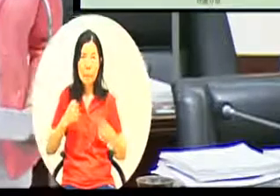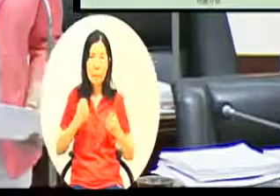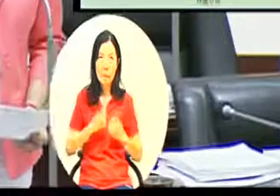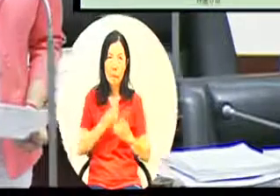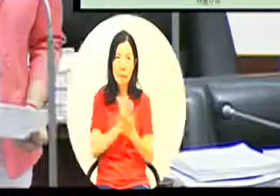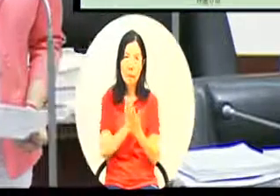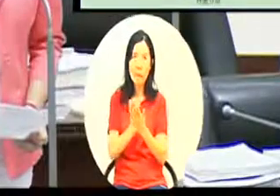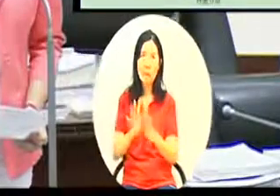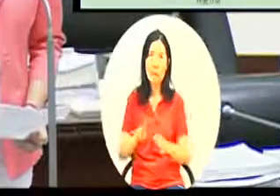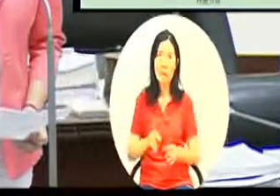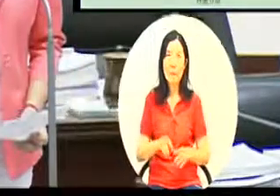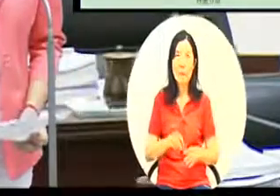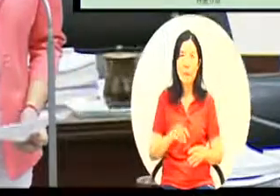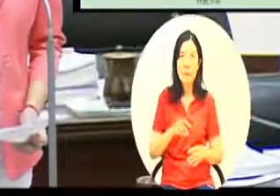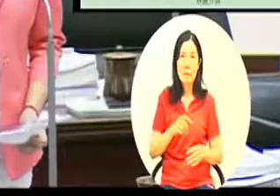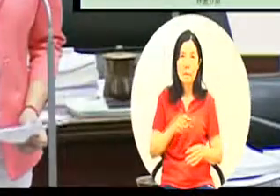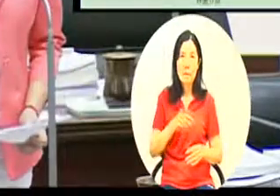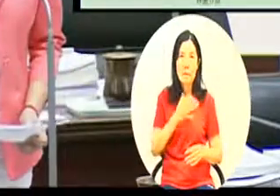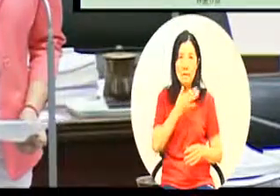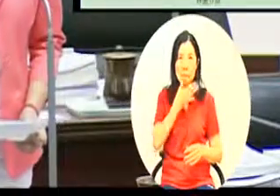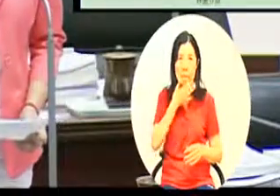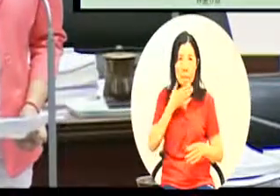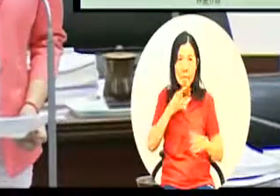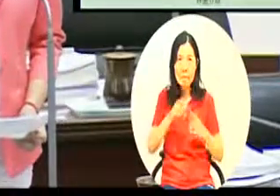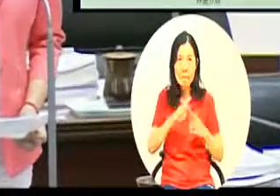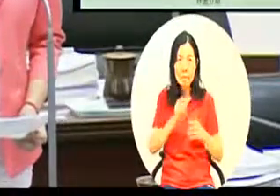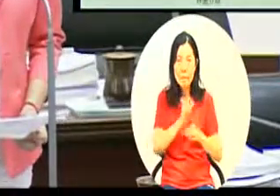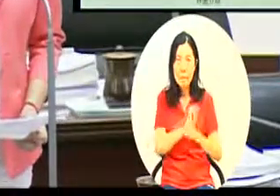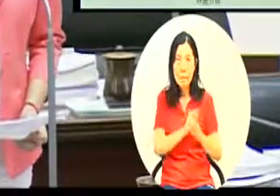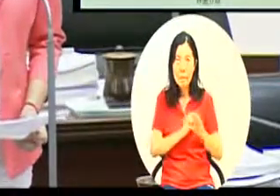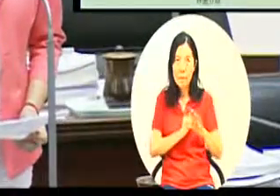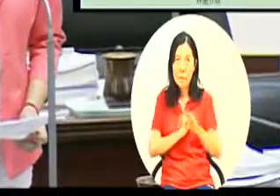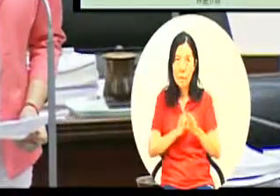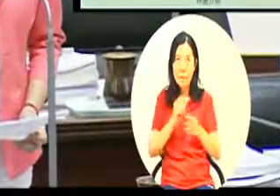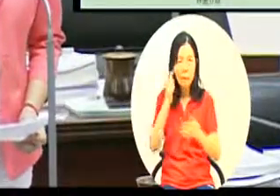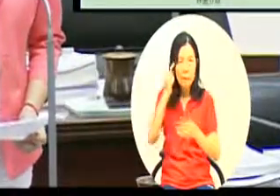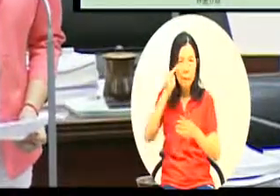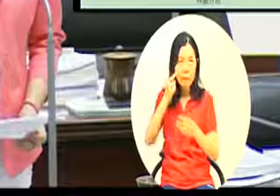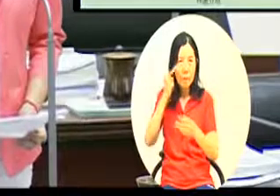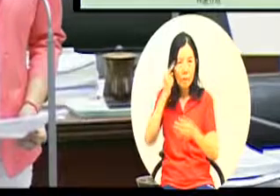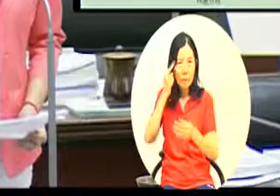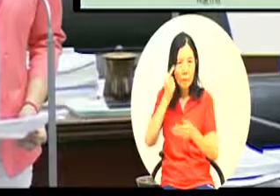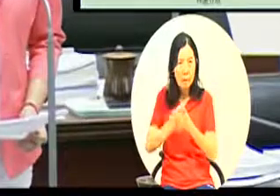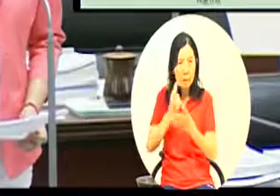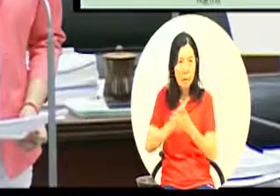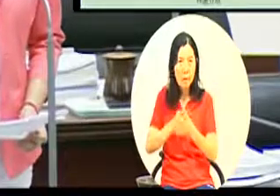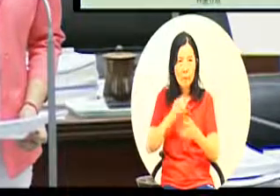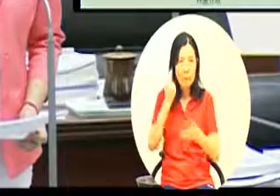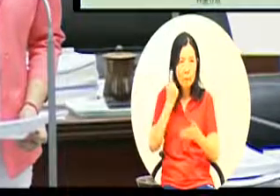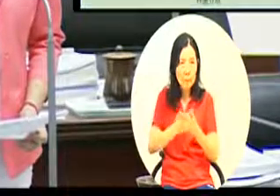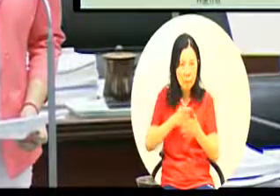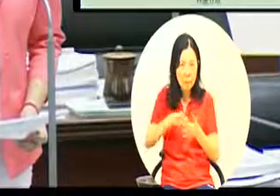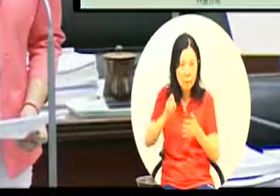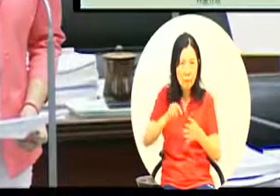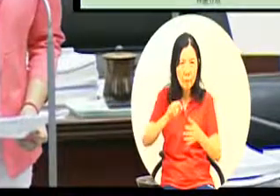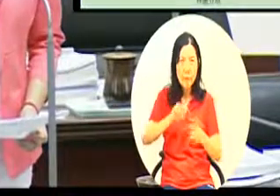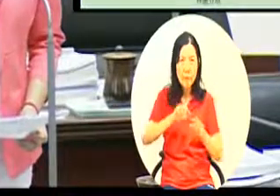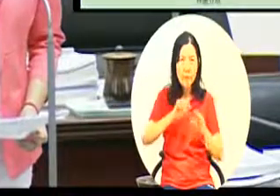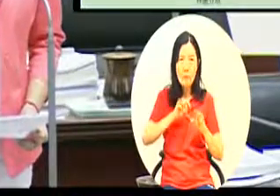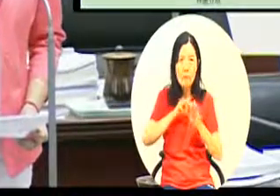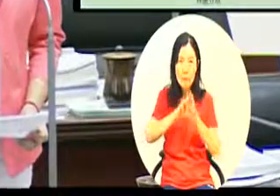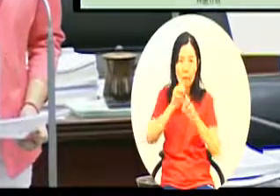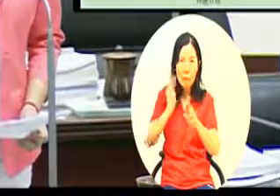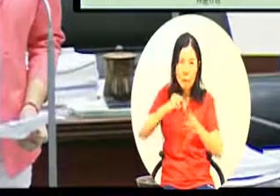们私人的交通车这样使用呢？每一天每一次他们要打击犯罪，他的